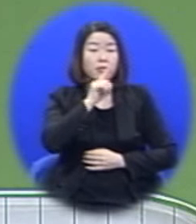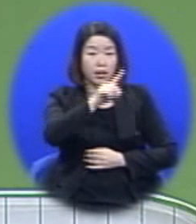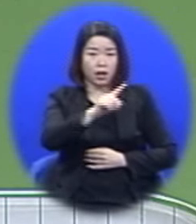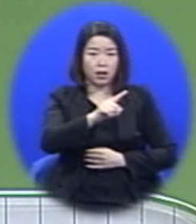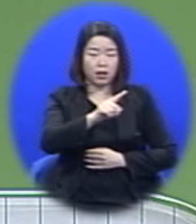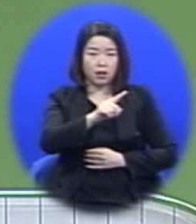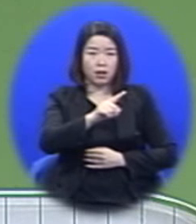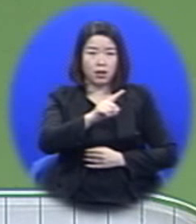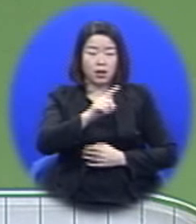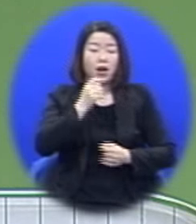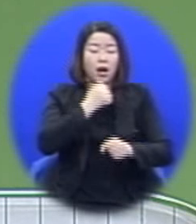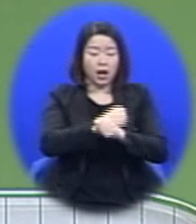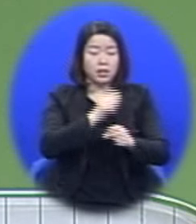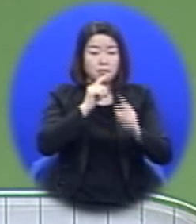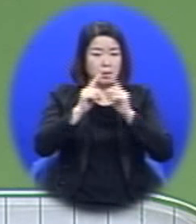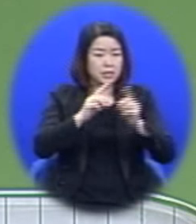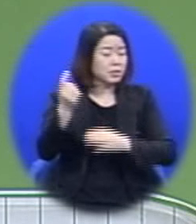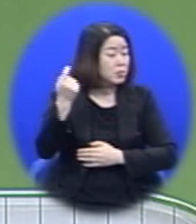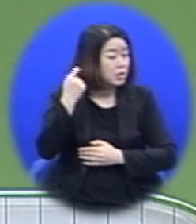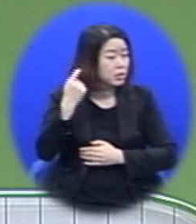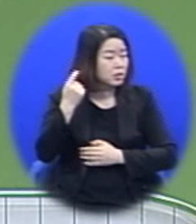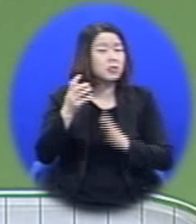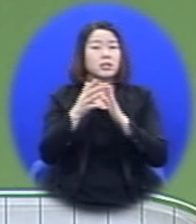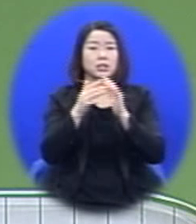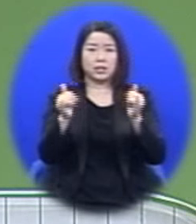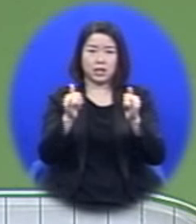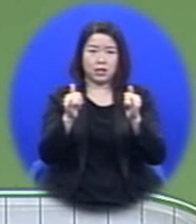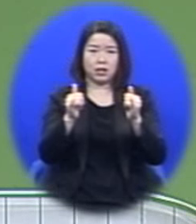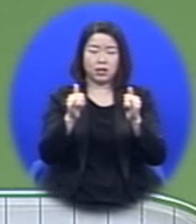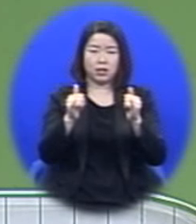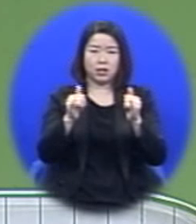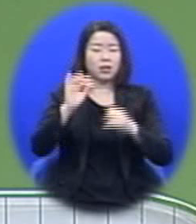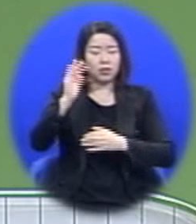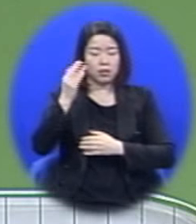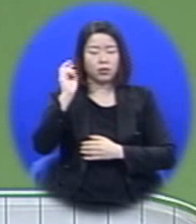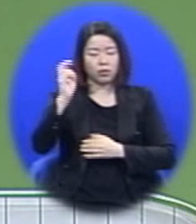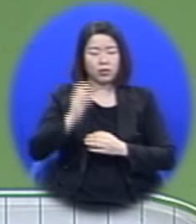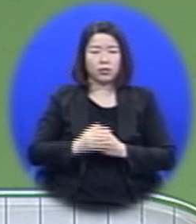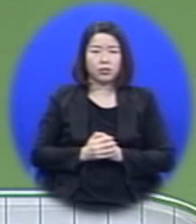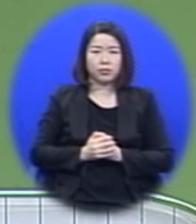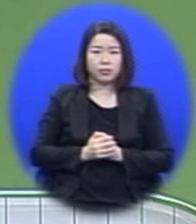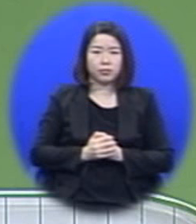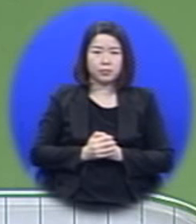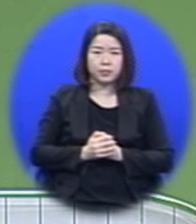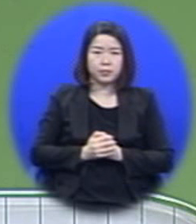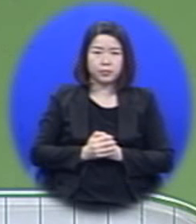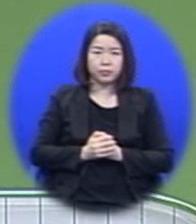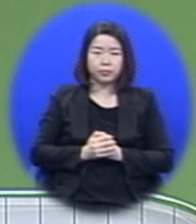라고 하는 말씀을 듣는 자가 되니까